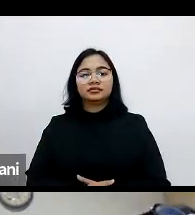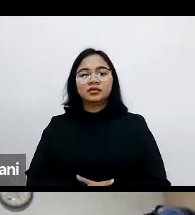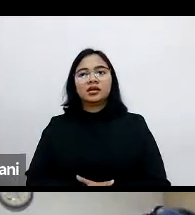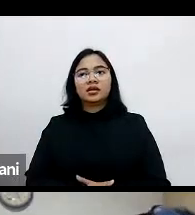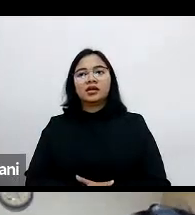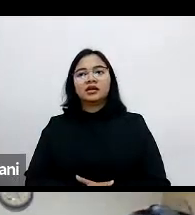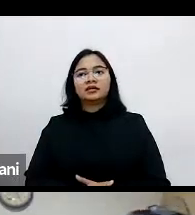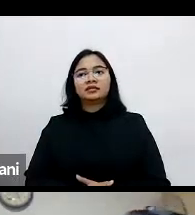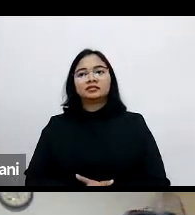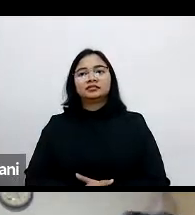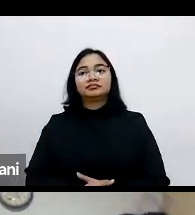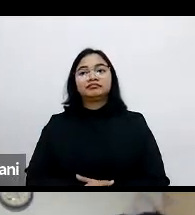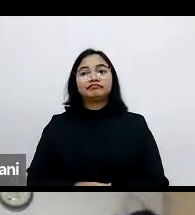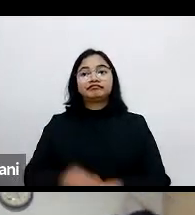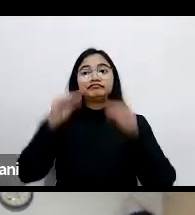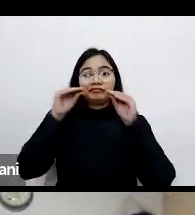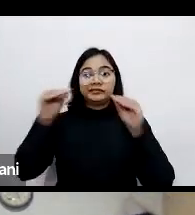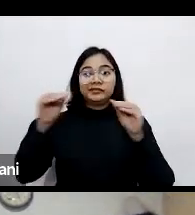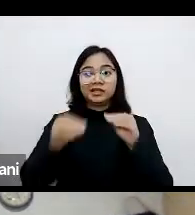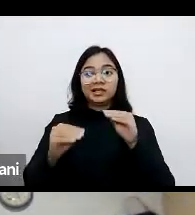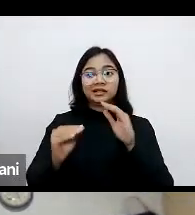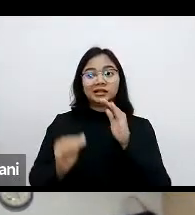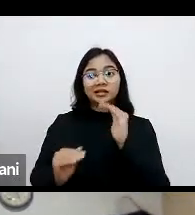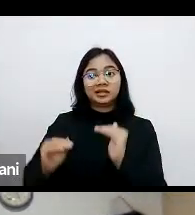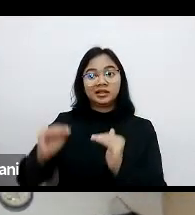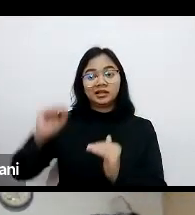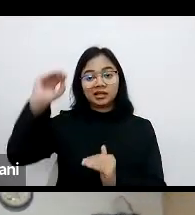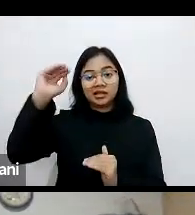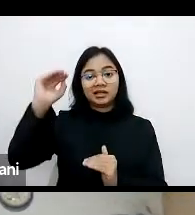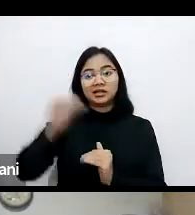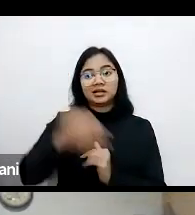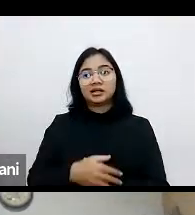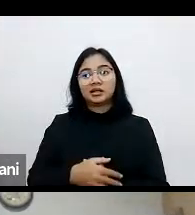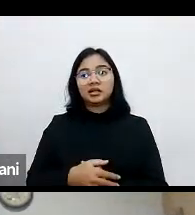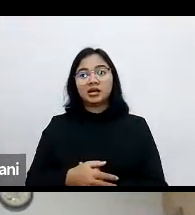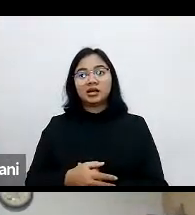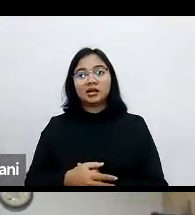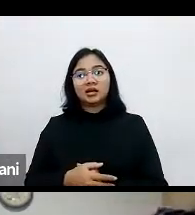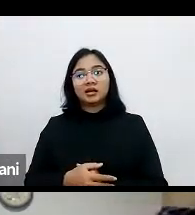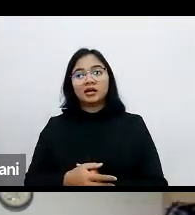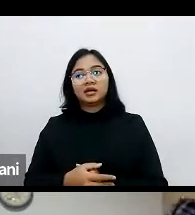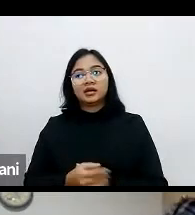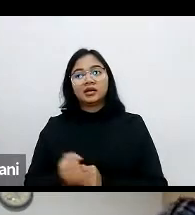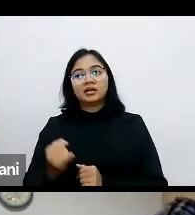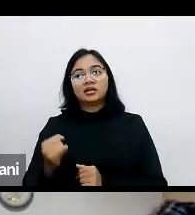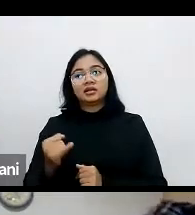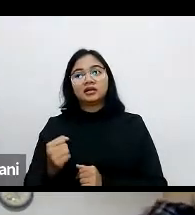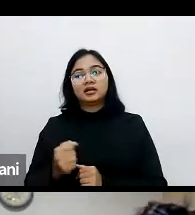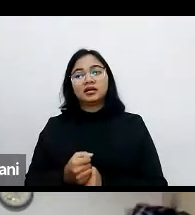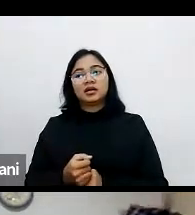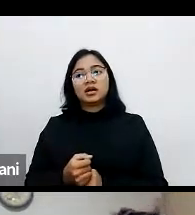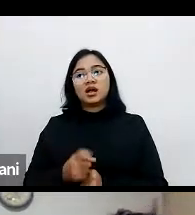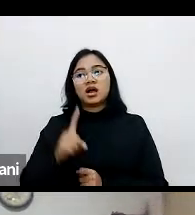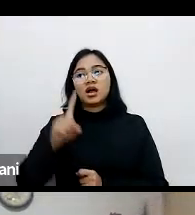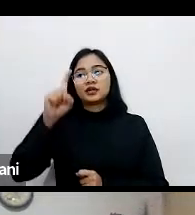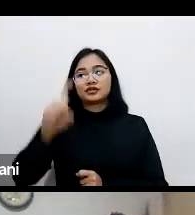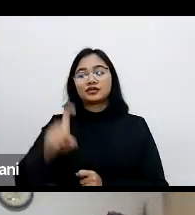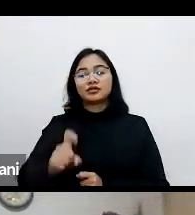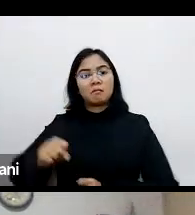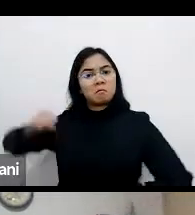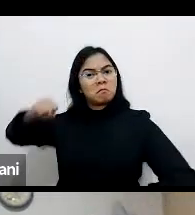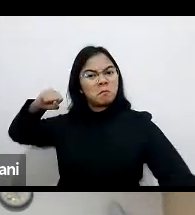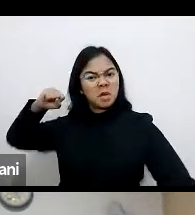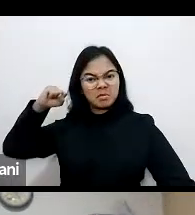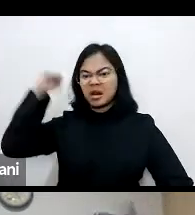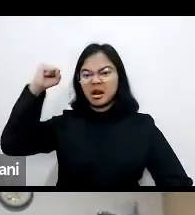seyogianya pendidikan tinggi melalui perguruan tinggi sebagai institusi yang menaunginya tentunya harusnya memerdekakan